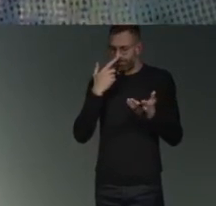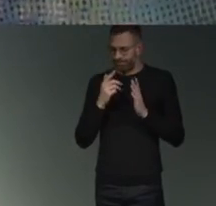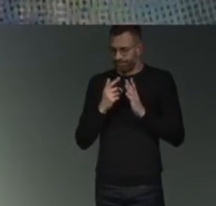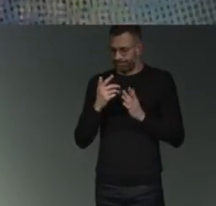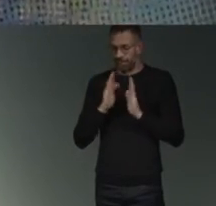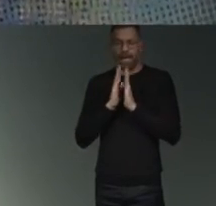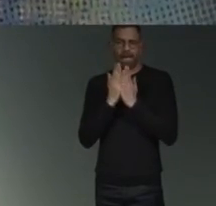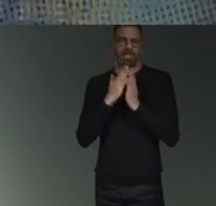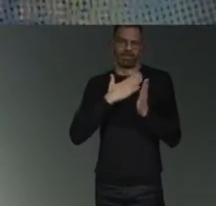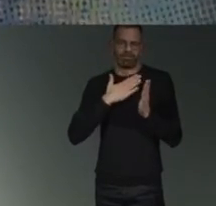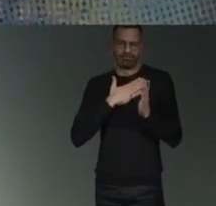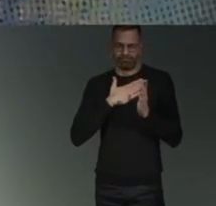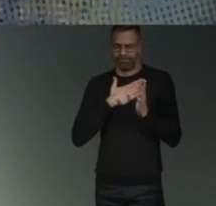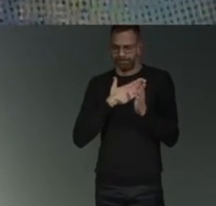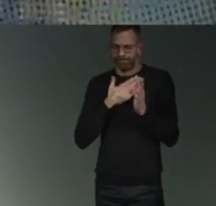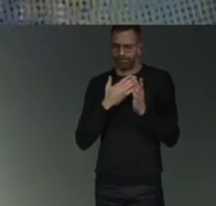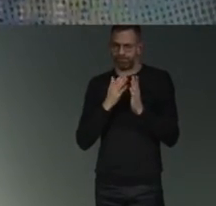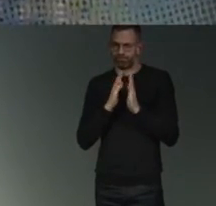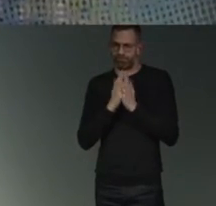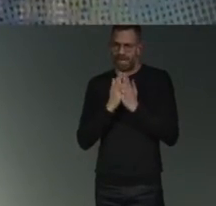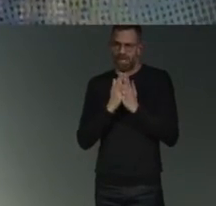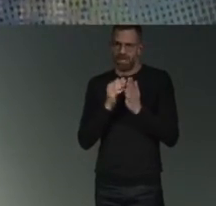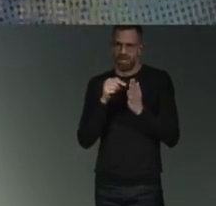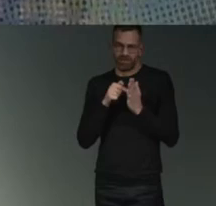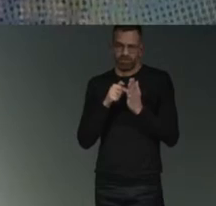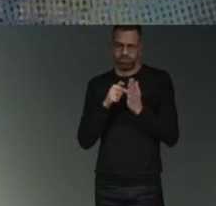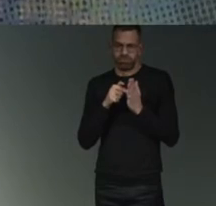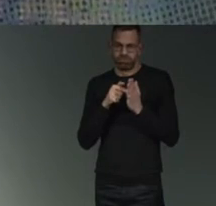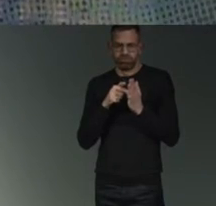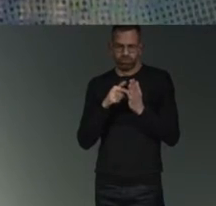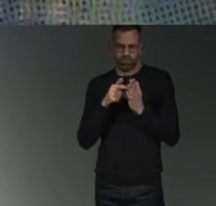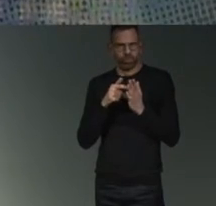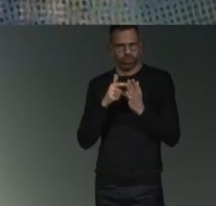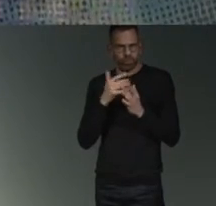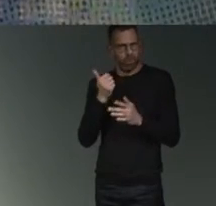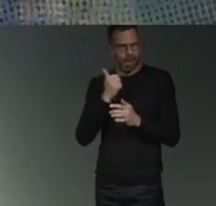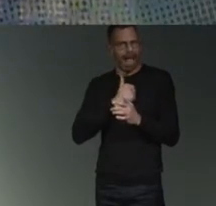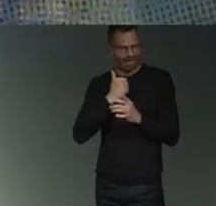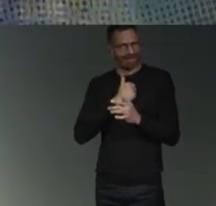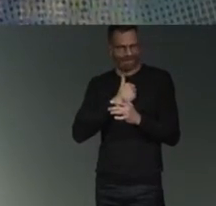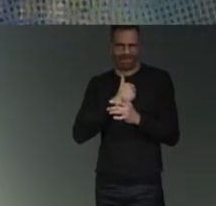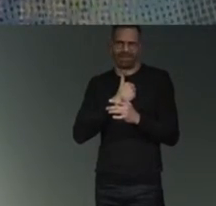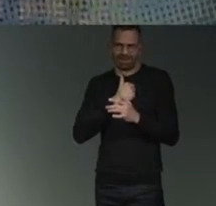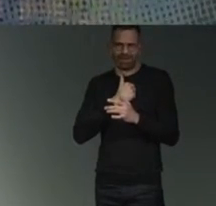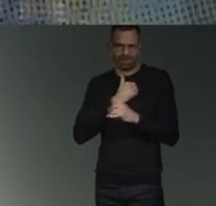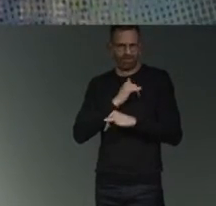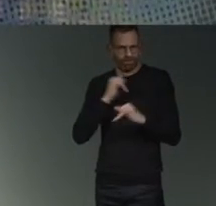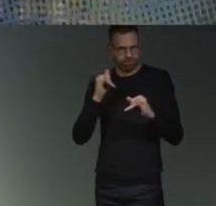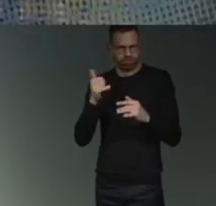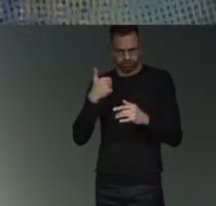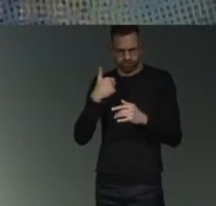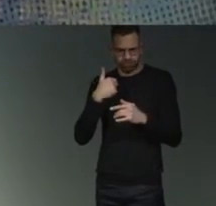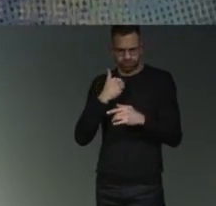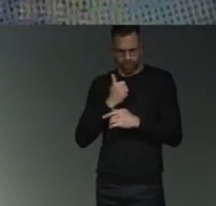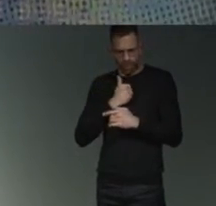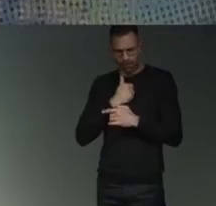que j'écris, qui sont pour la plupart extrêmement intimes, où je me mets en jeu d'une